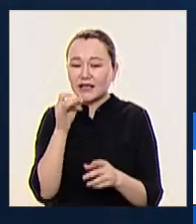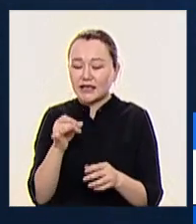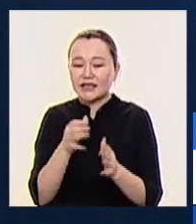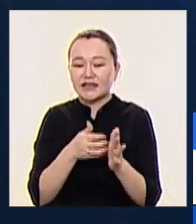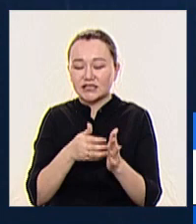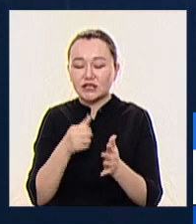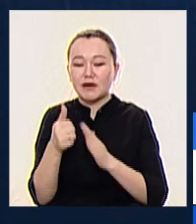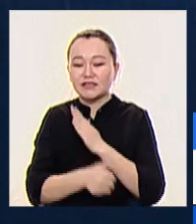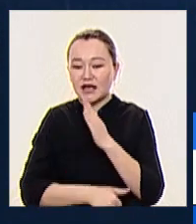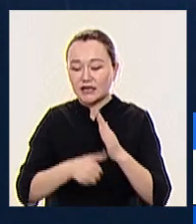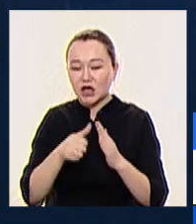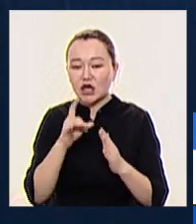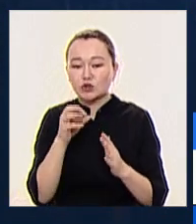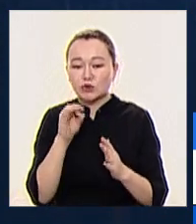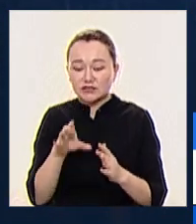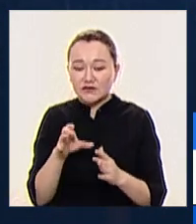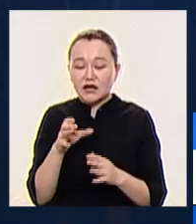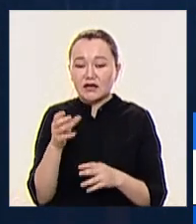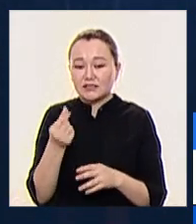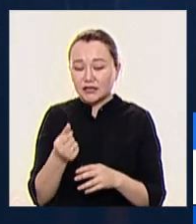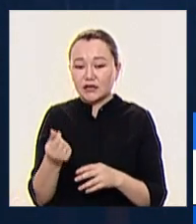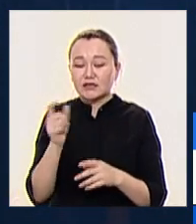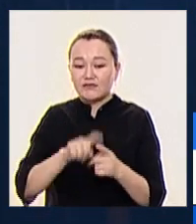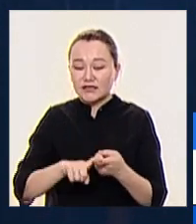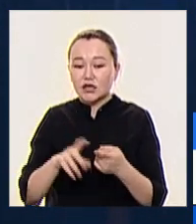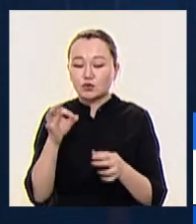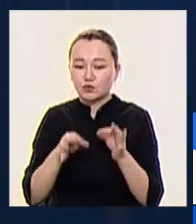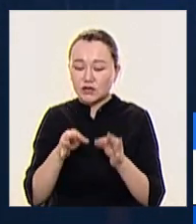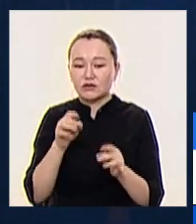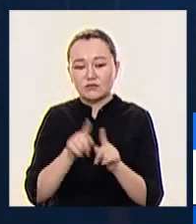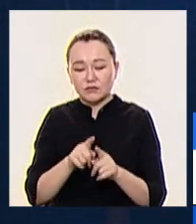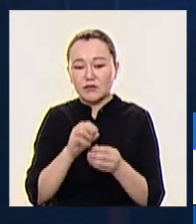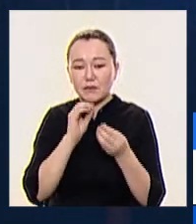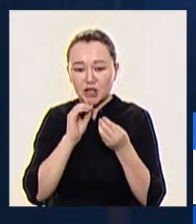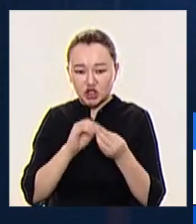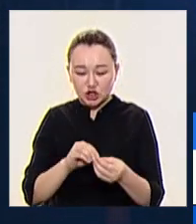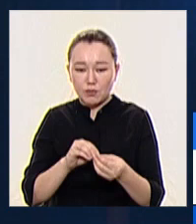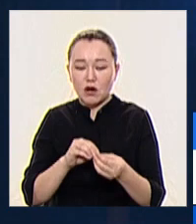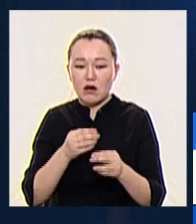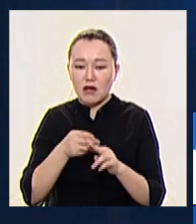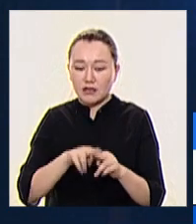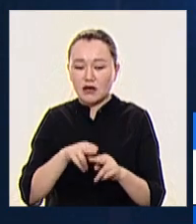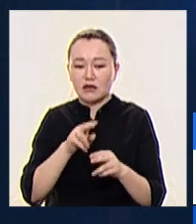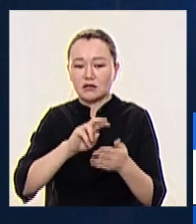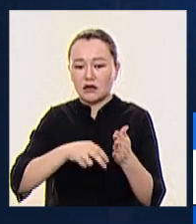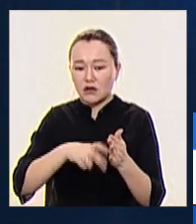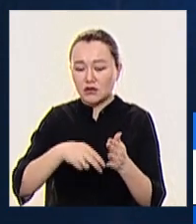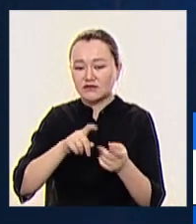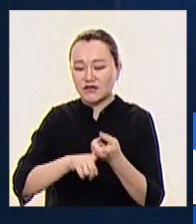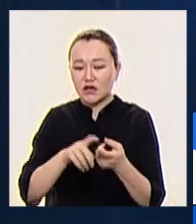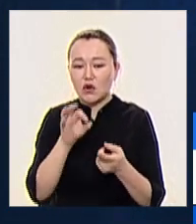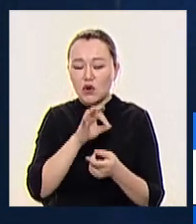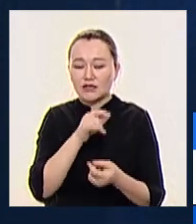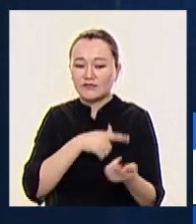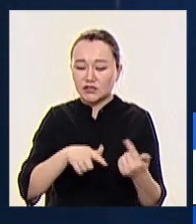недостаточности материальных ресурсов. Однако суды на местах по-прежнему опираются на такие предположения налоговиков, а доводы